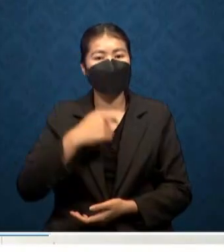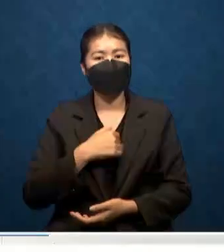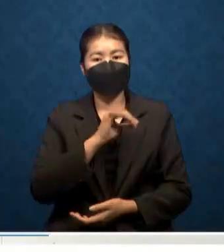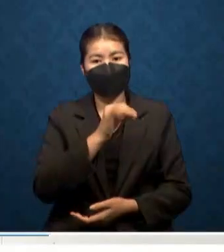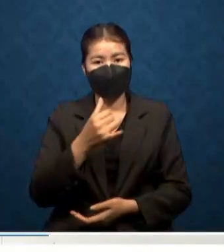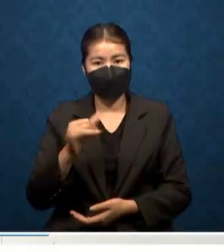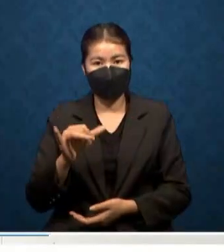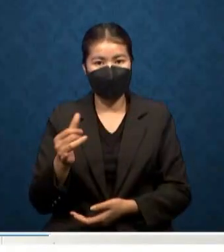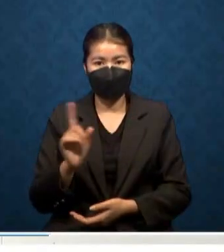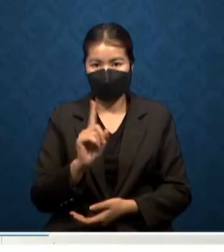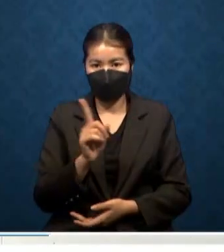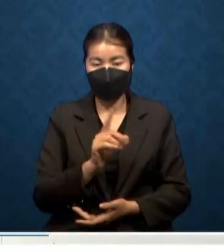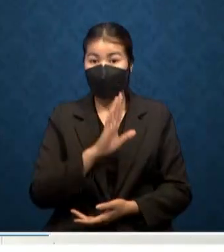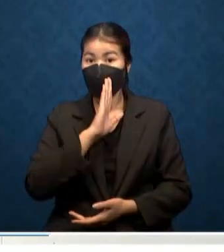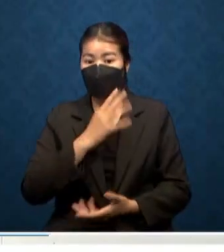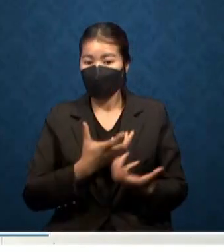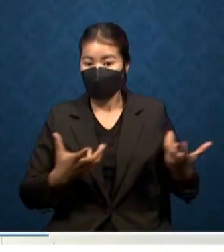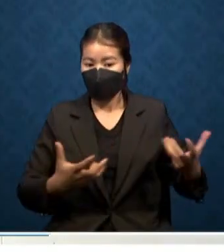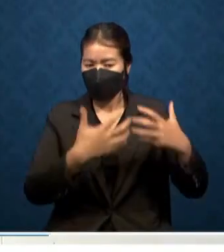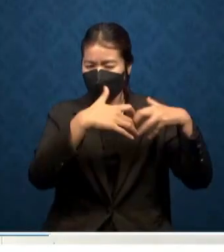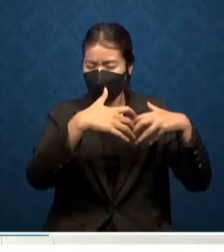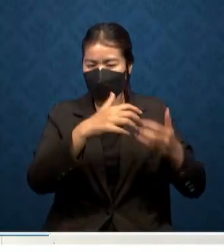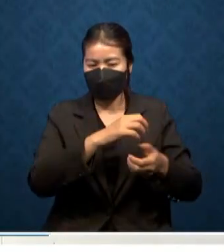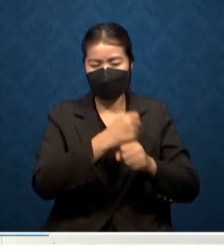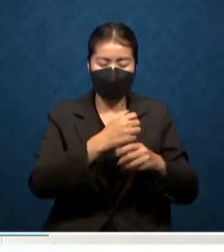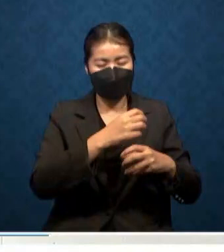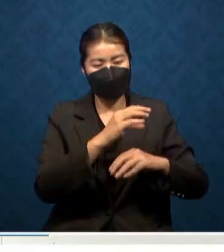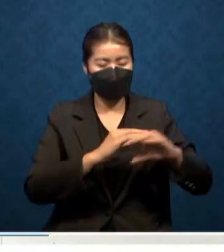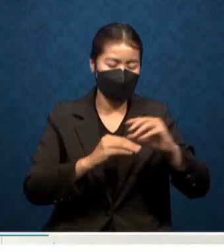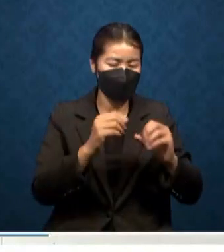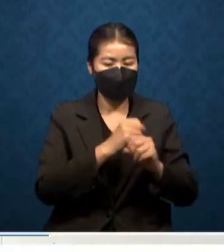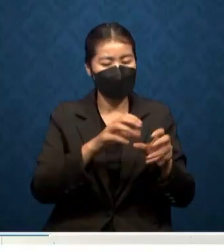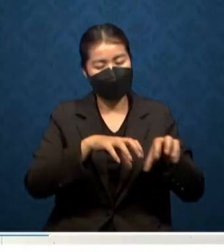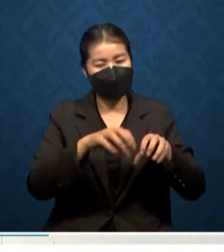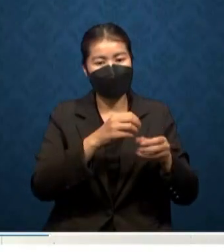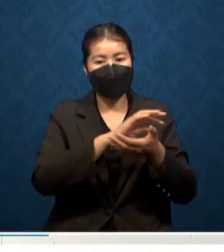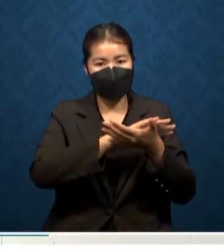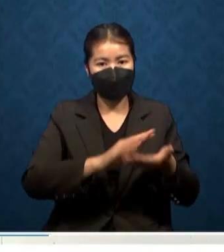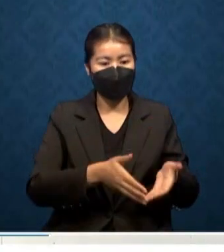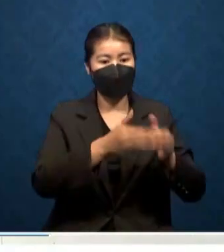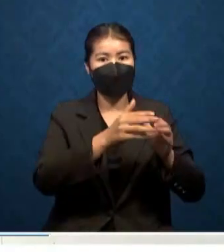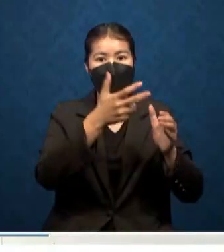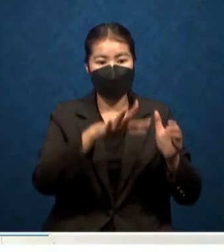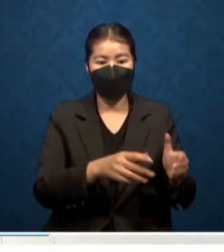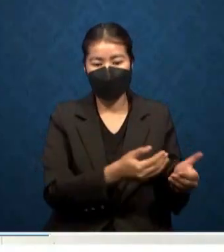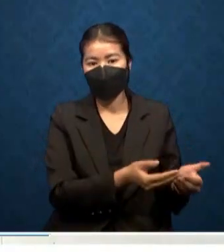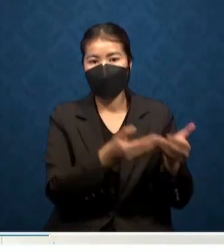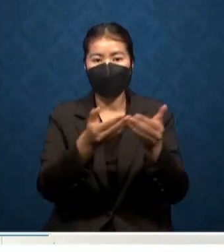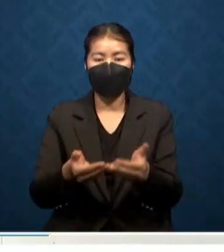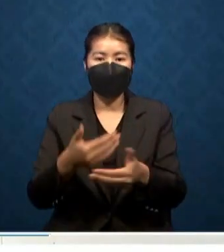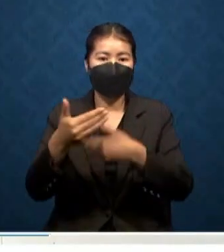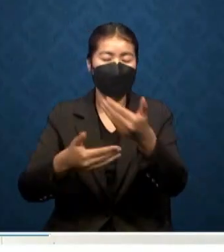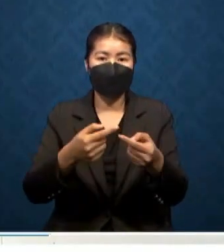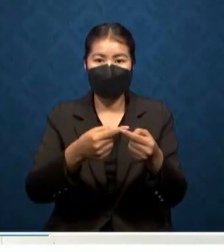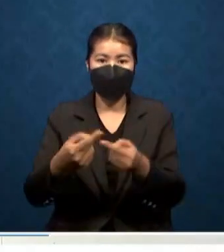ถ้ามันเกิดปังขึ้นมาเนี่ยคือ 1ชิ้นงานนี้อาจจะสร้างมูลค่าได้นะครับซึ่งคณะกรรมการ